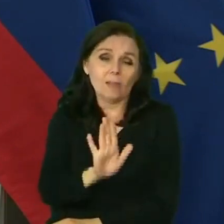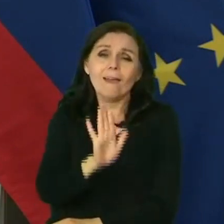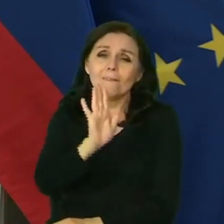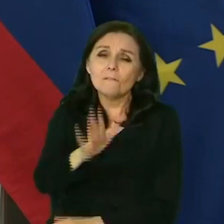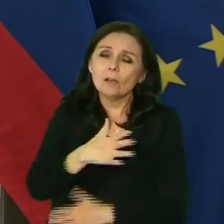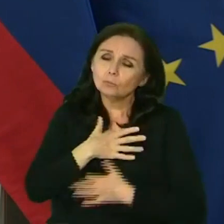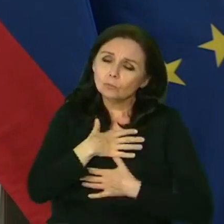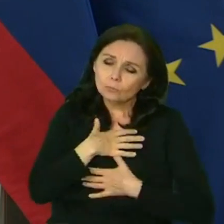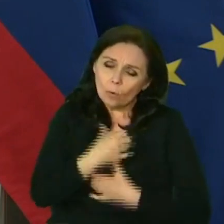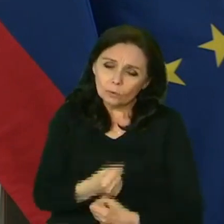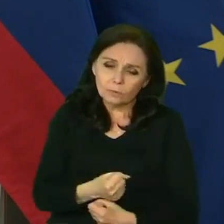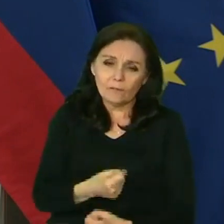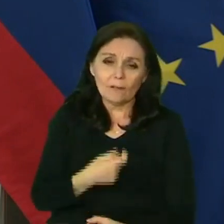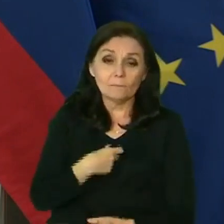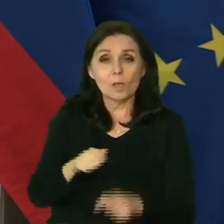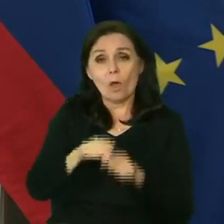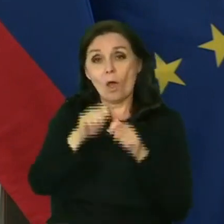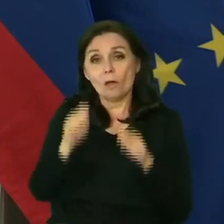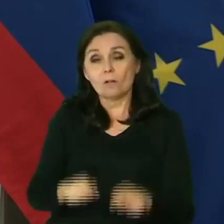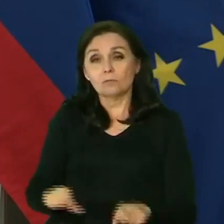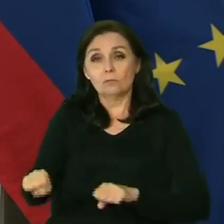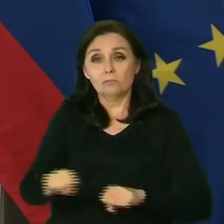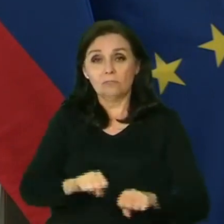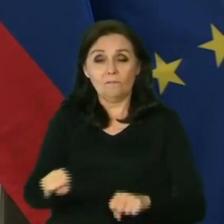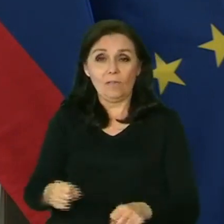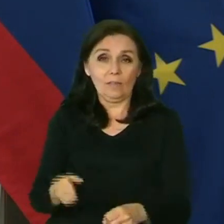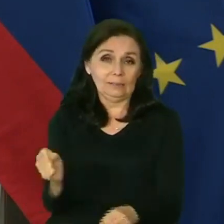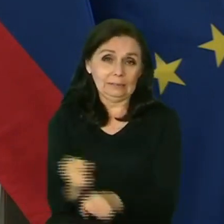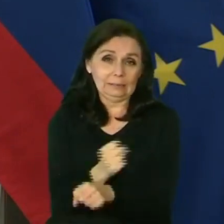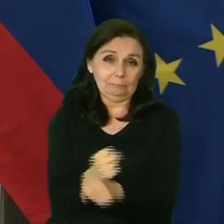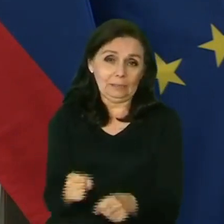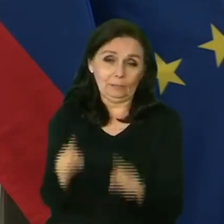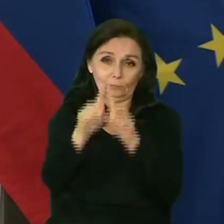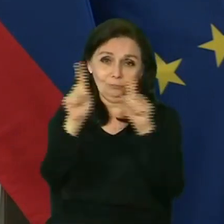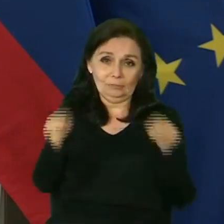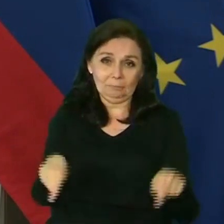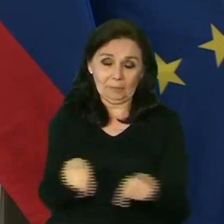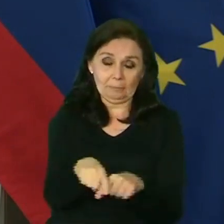odhodlanie, rozhodnutia vlády by zostali len zdrapom papiera.